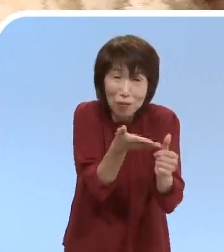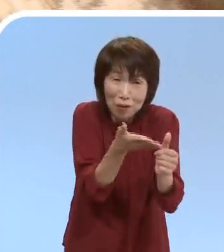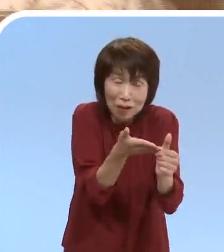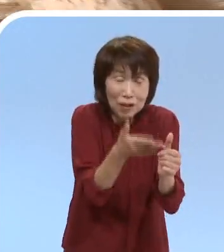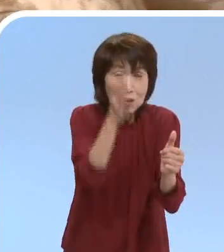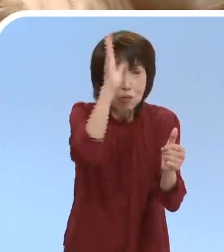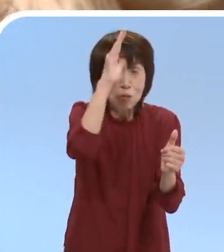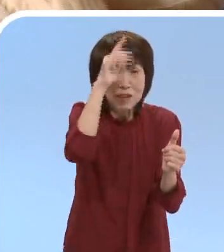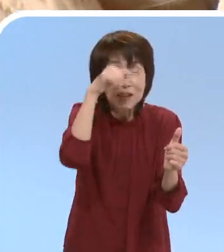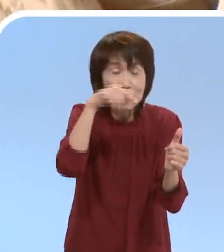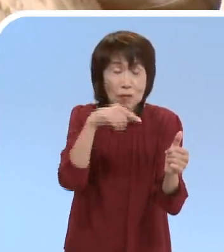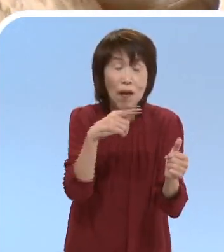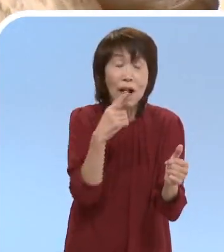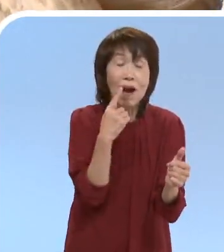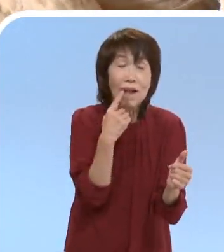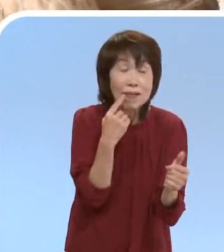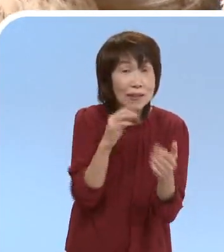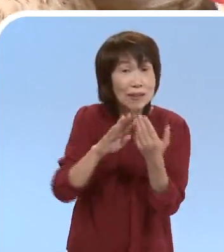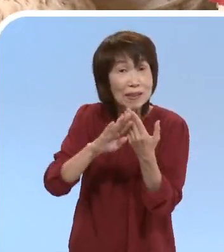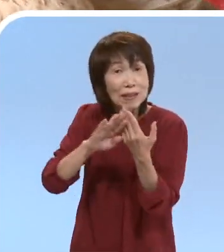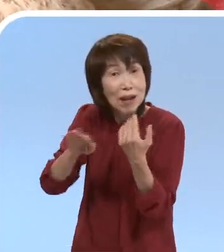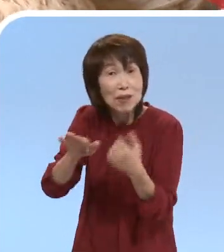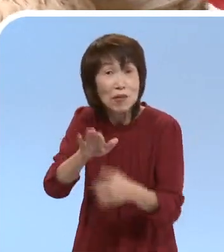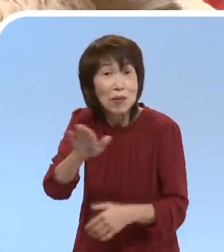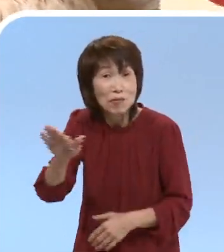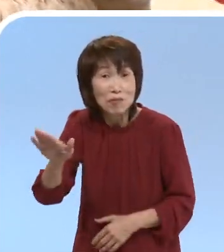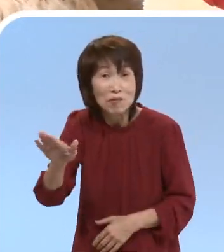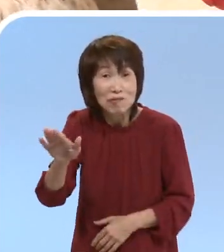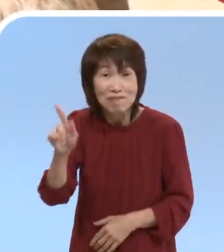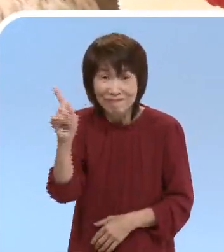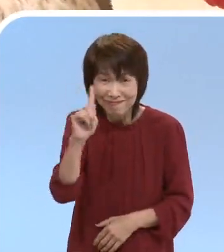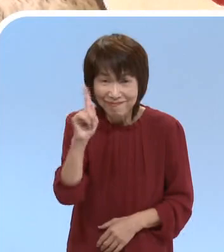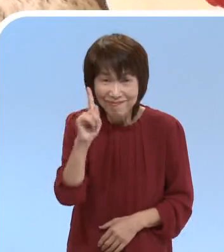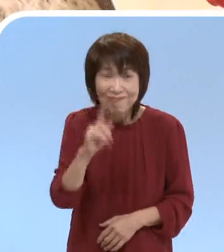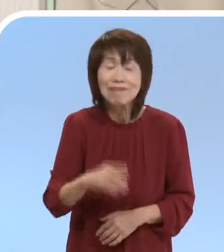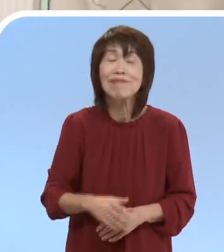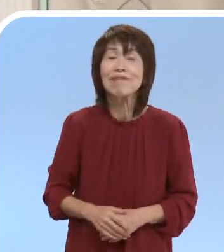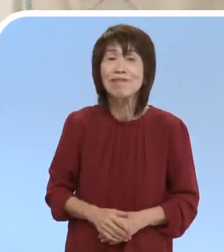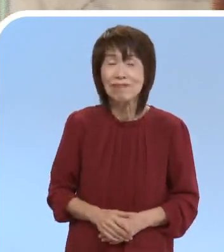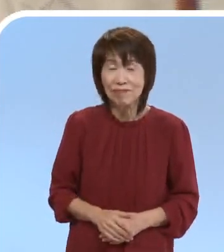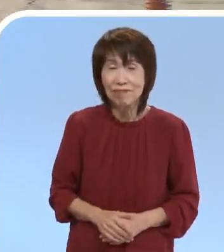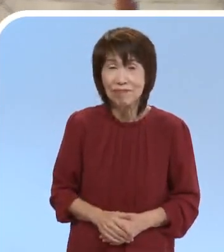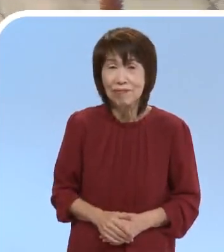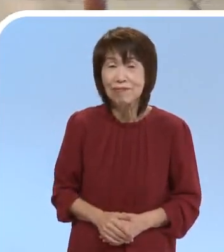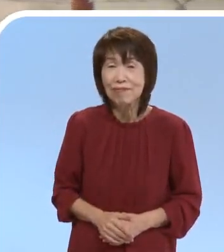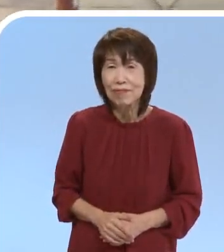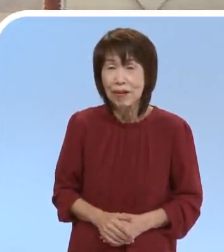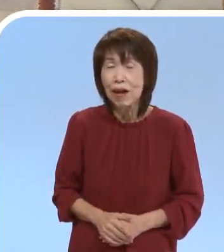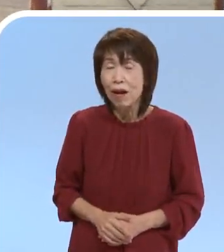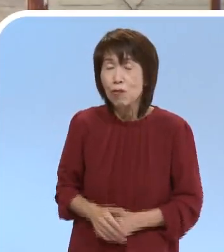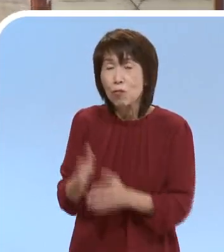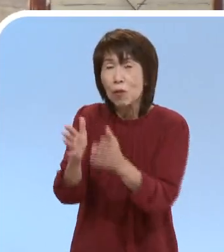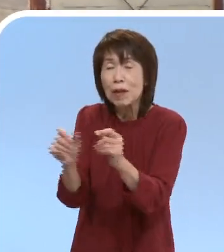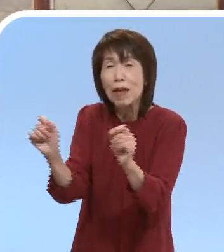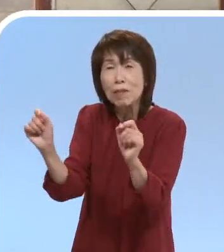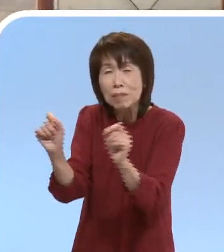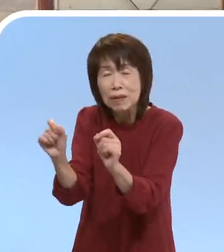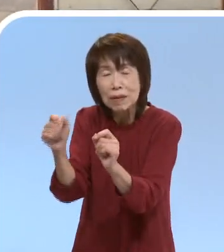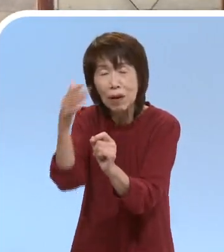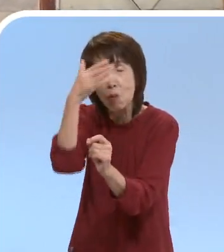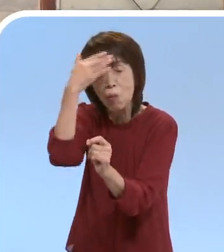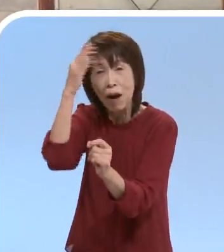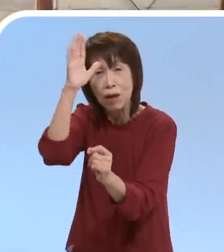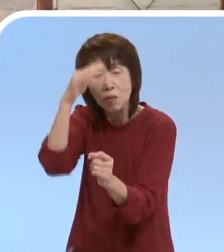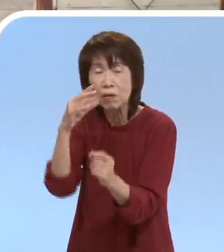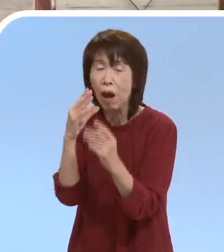鶏の特徴は旨味以外にもあるそうです。 若鶏のように柔らかくなく、